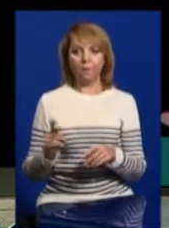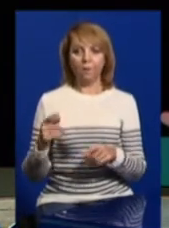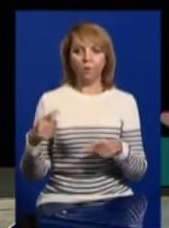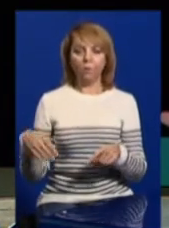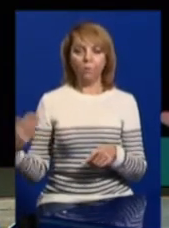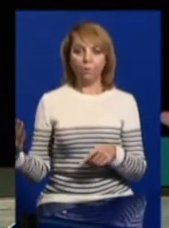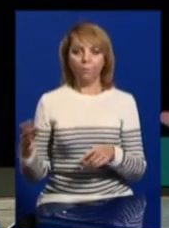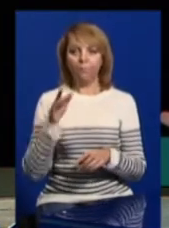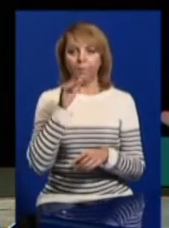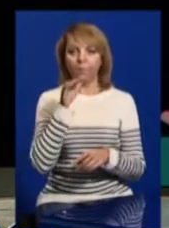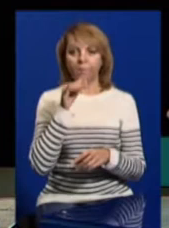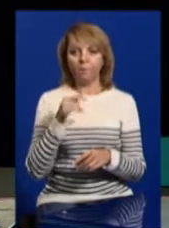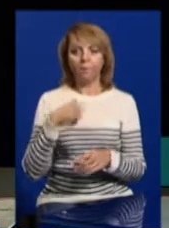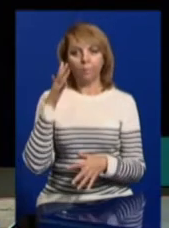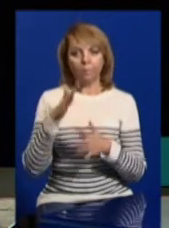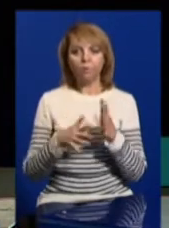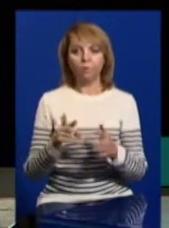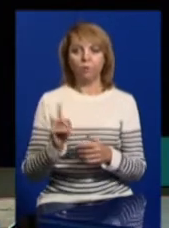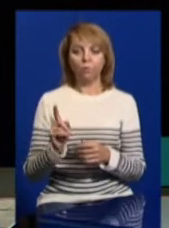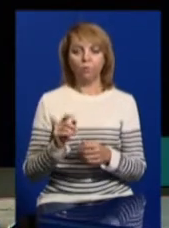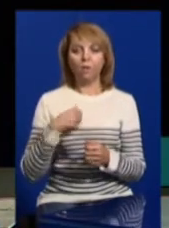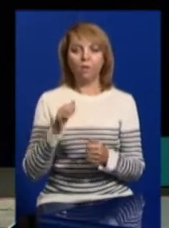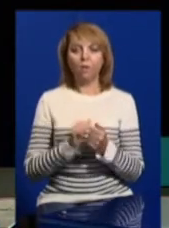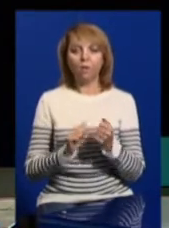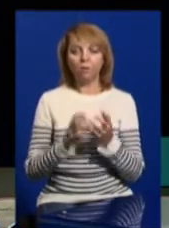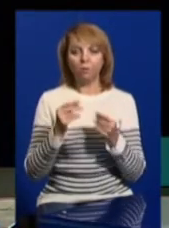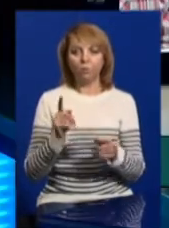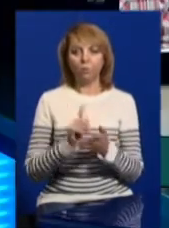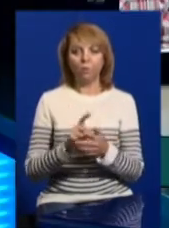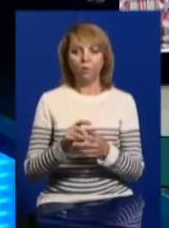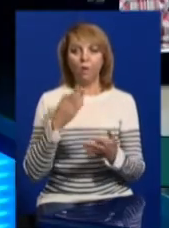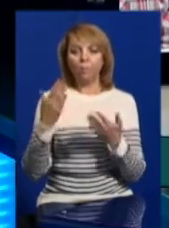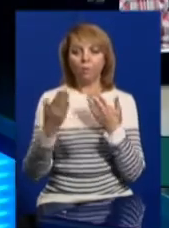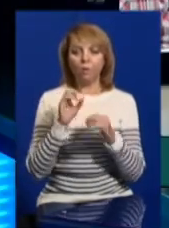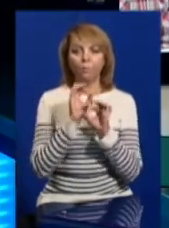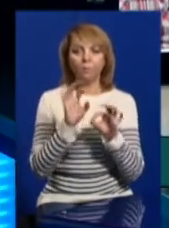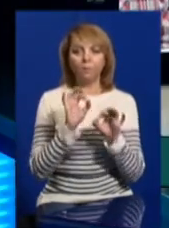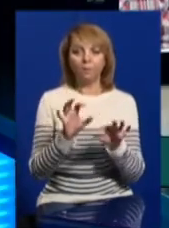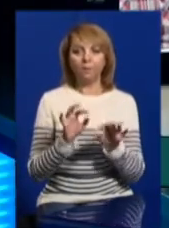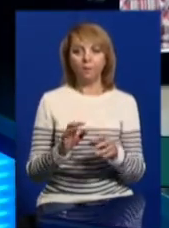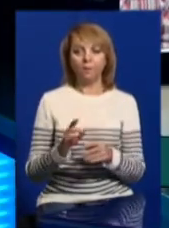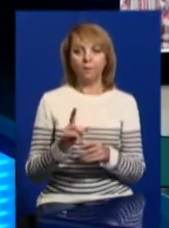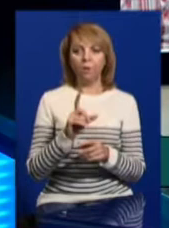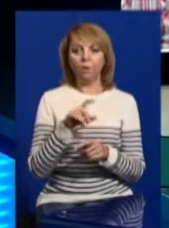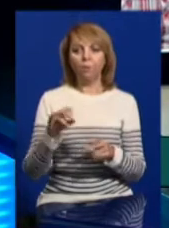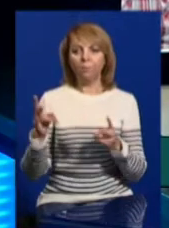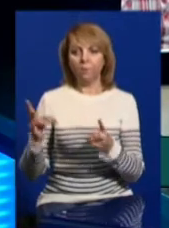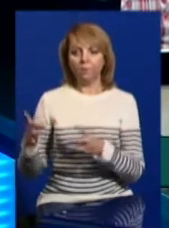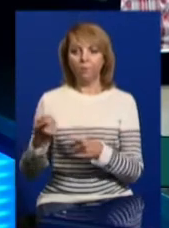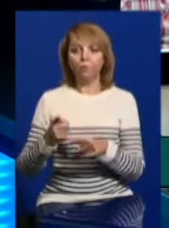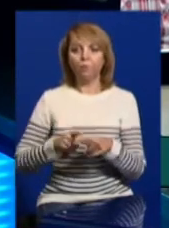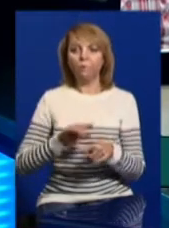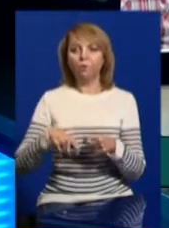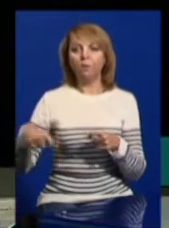боці час. І я розумію, що я кожен день зобов'язаний спілкуватися і пояснювати потерпілим, чому це